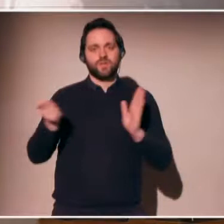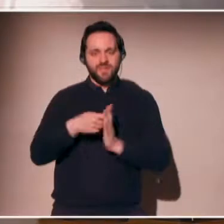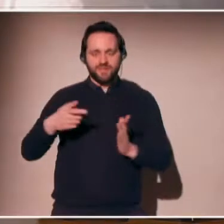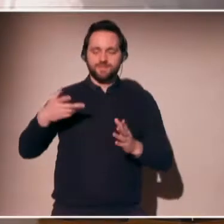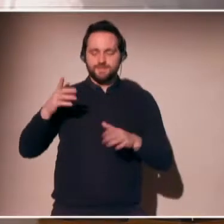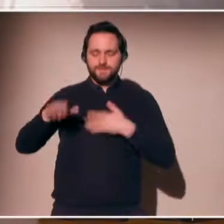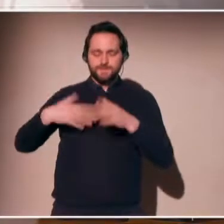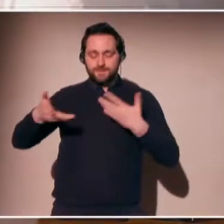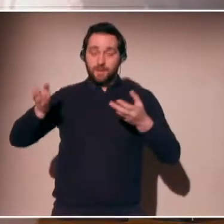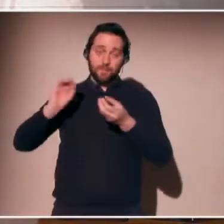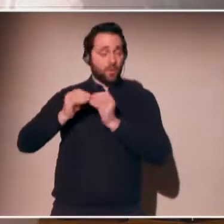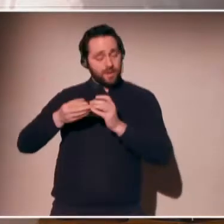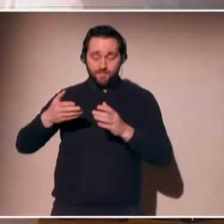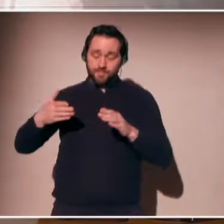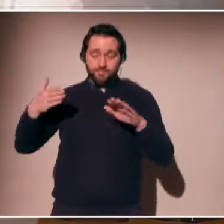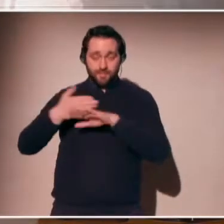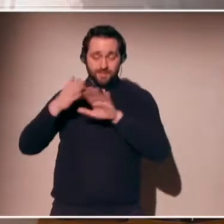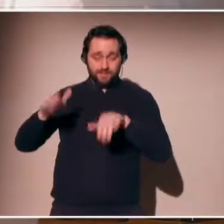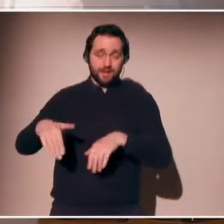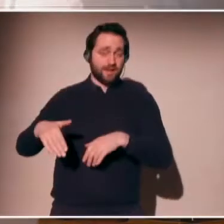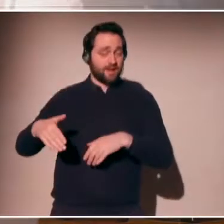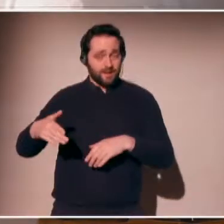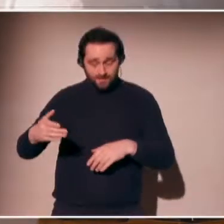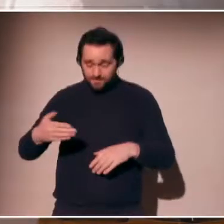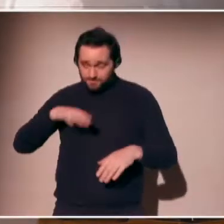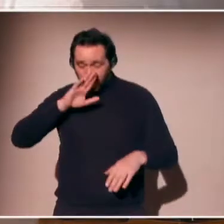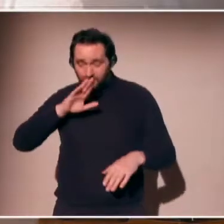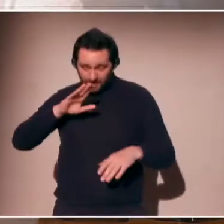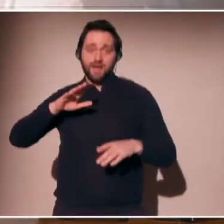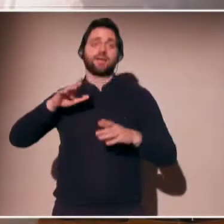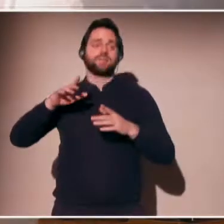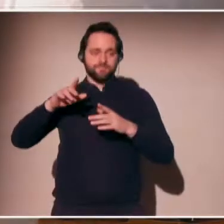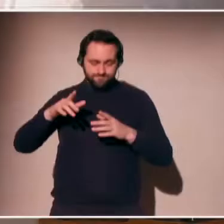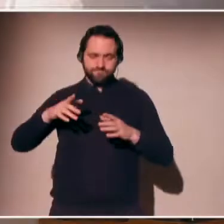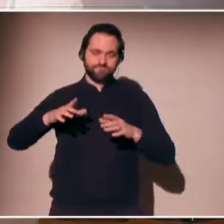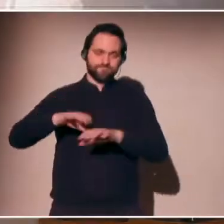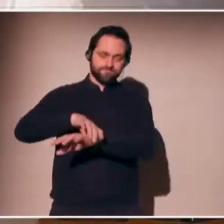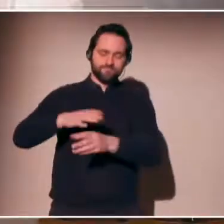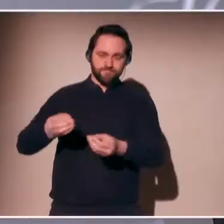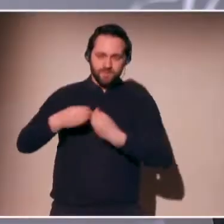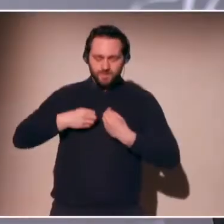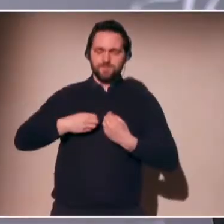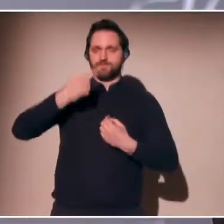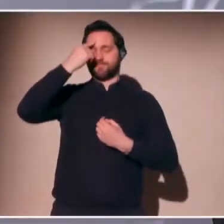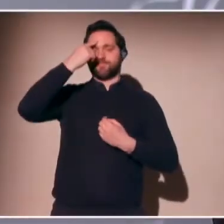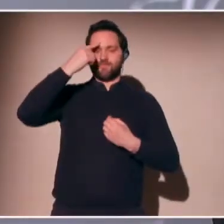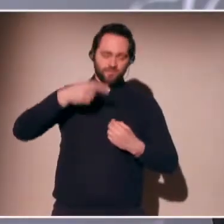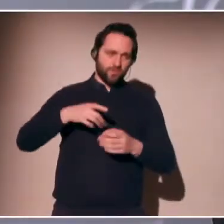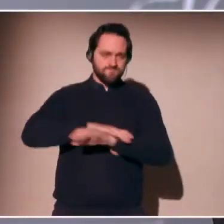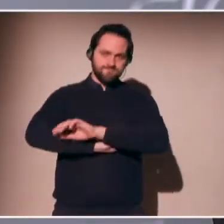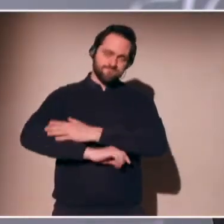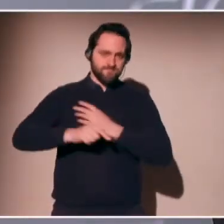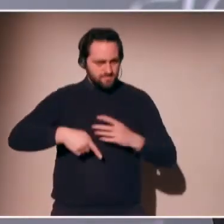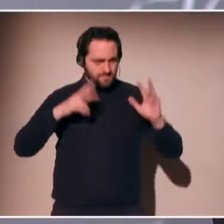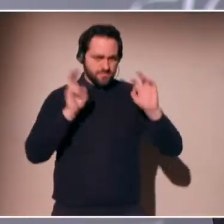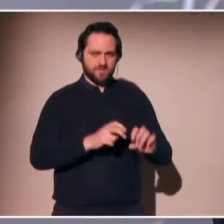pour la communauté de chercheurs, les chercheurs ont un rôle à jouer, mais c'est lié également avec